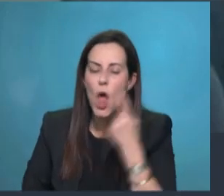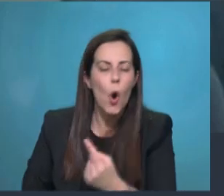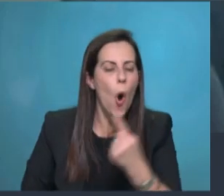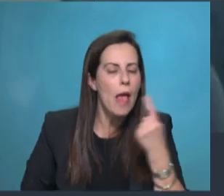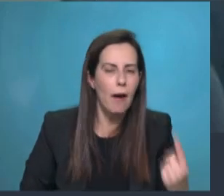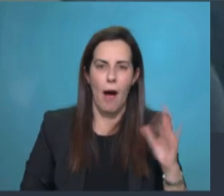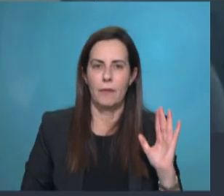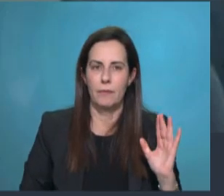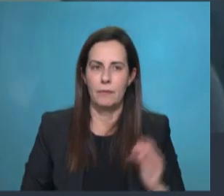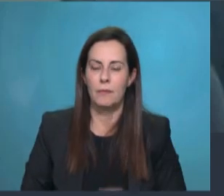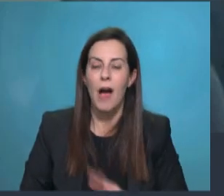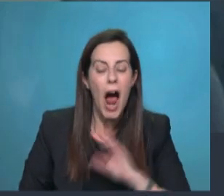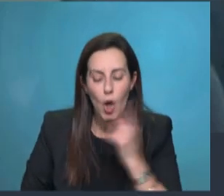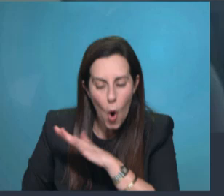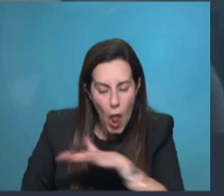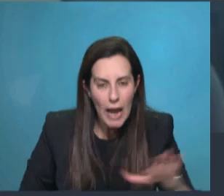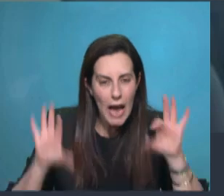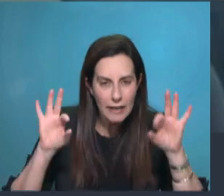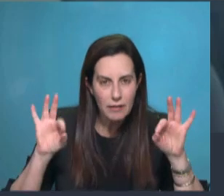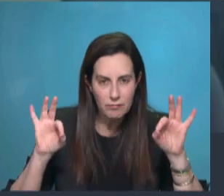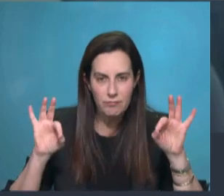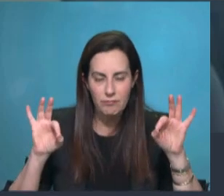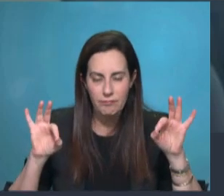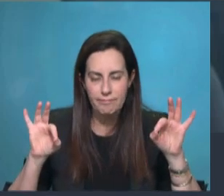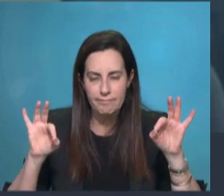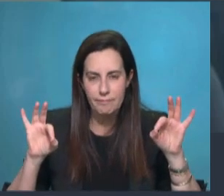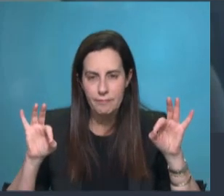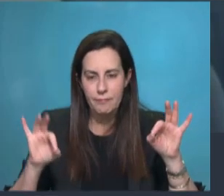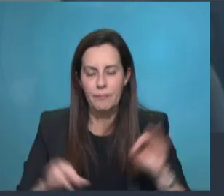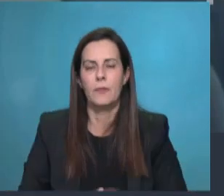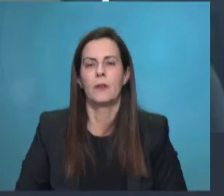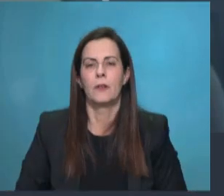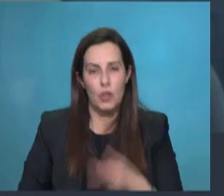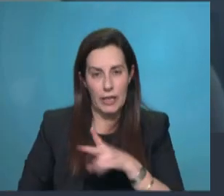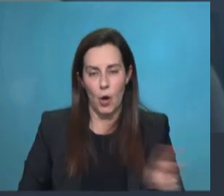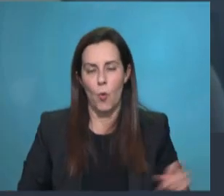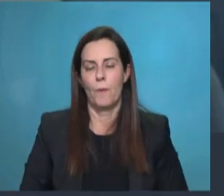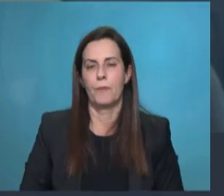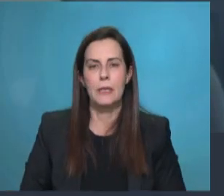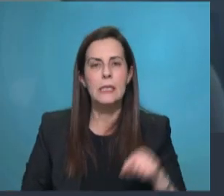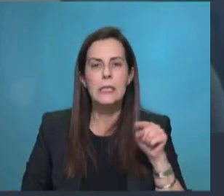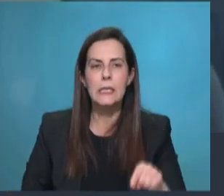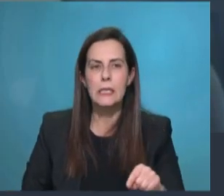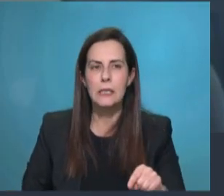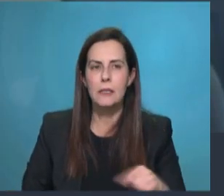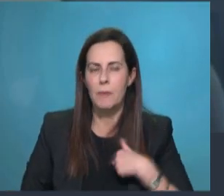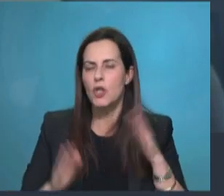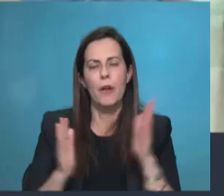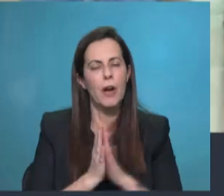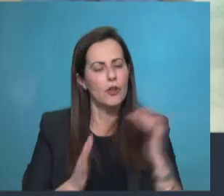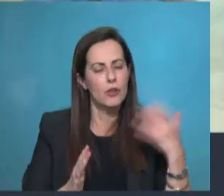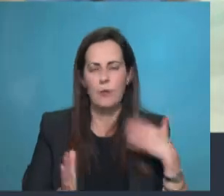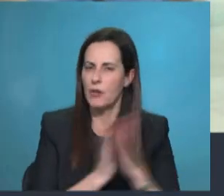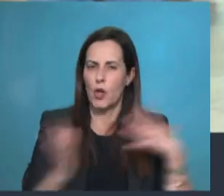ואחת מהילדות והילדים בנפרד. זה הייתה כל הבקשה שלי לאורך כל